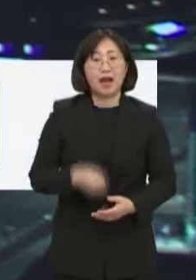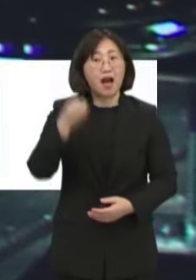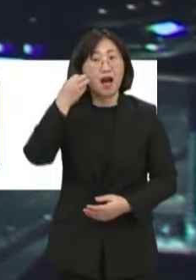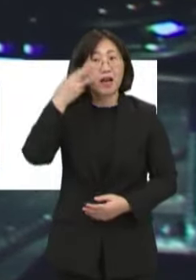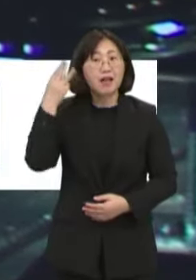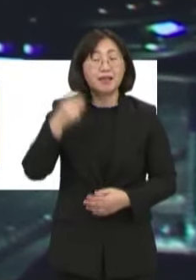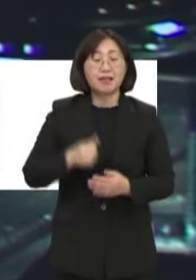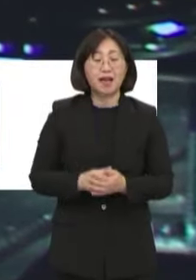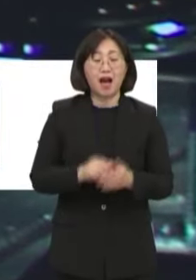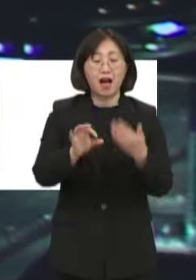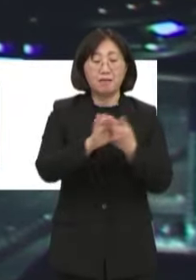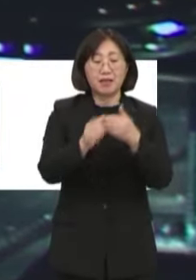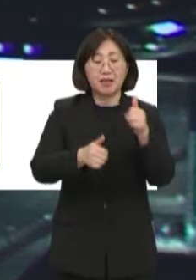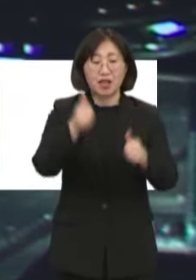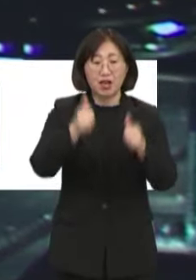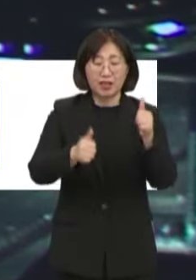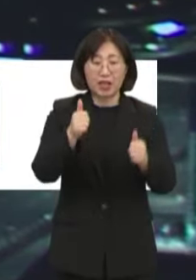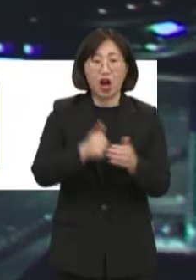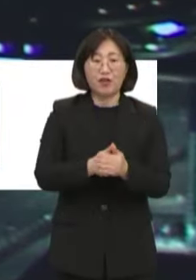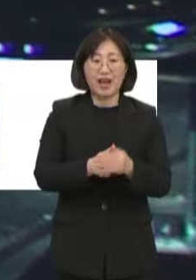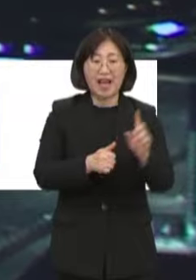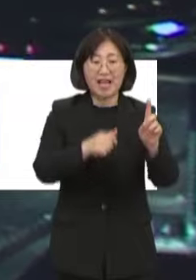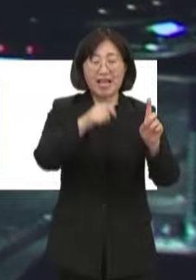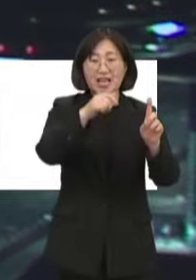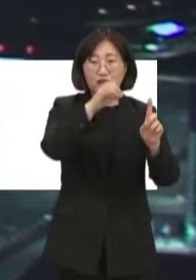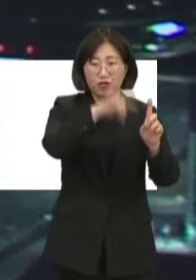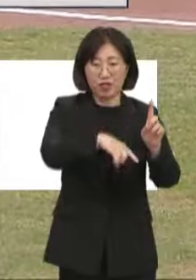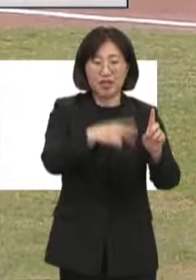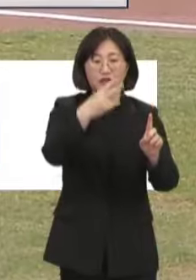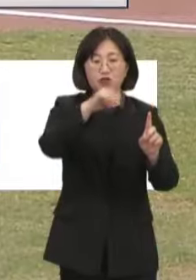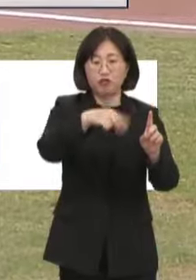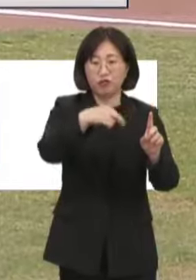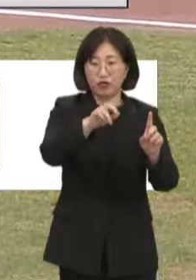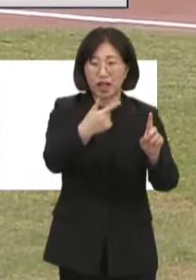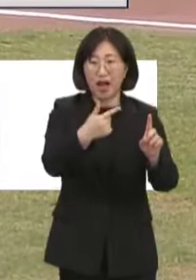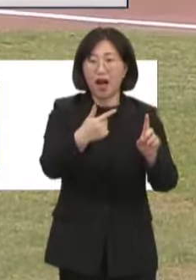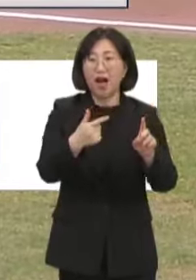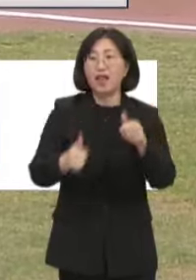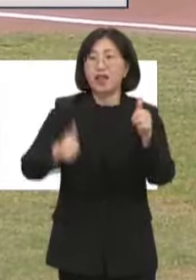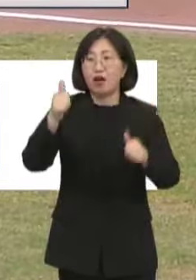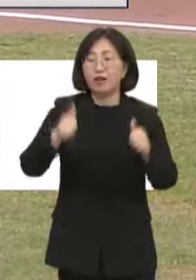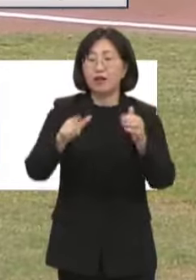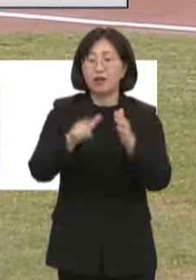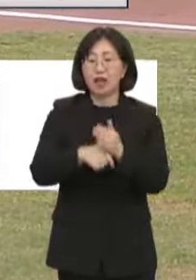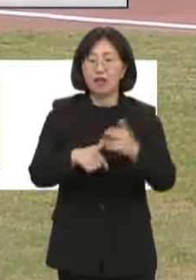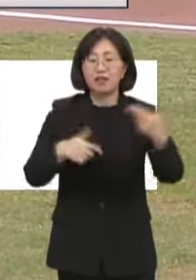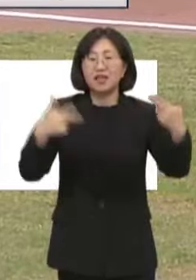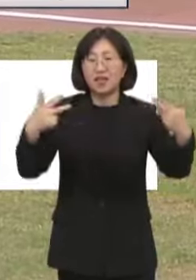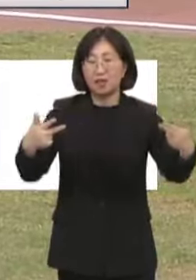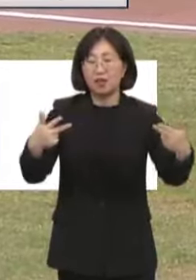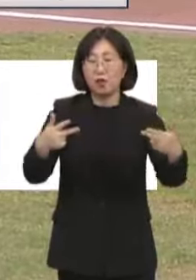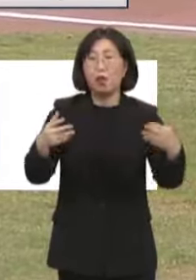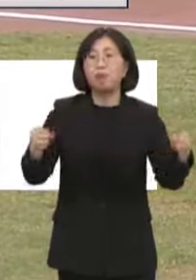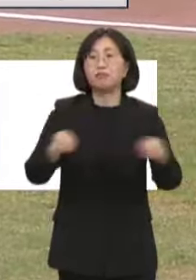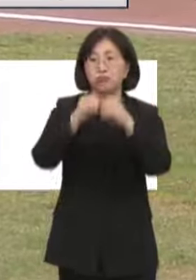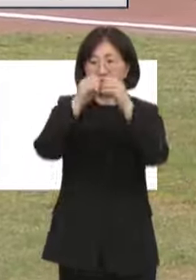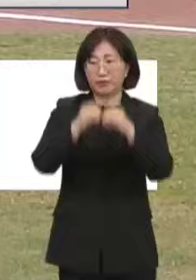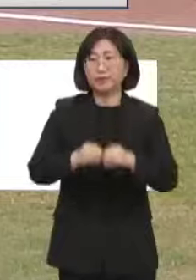한화이글스가 이번 시범경기 전승으로 1위를 달리던 두산과의 시범경기에서 7대7 무승부를